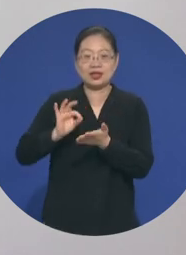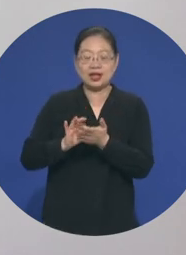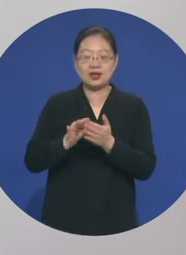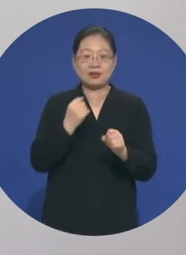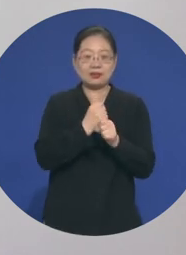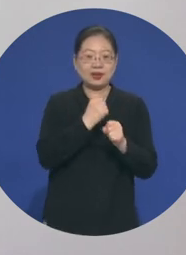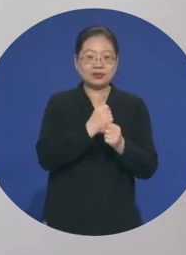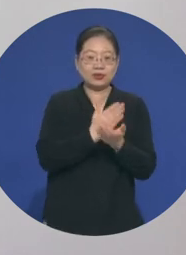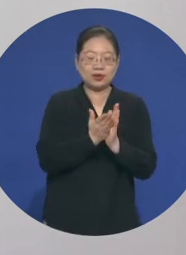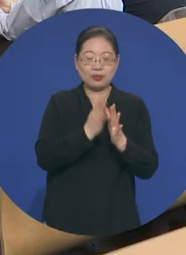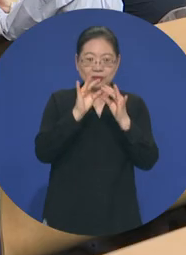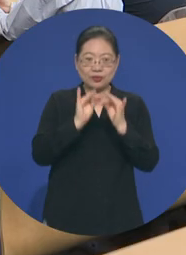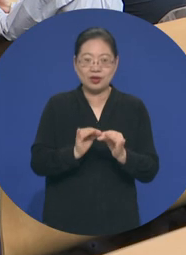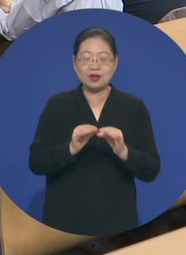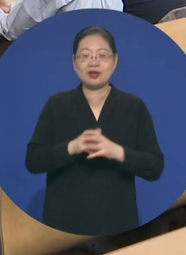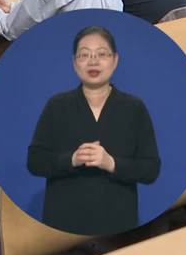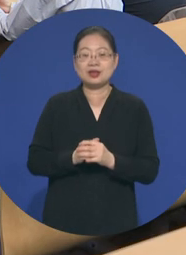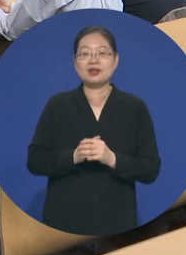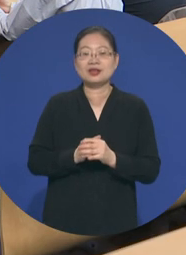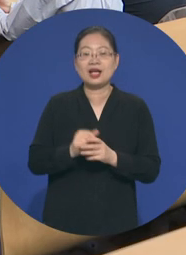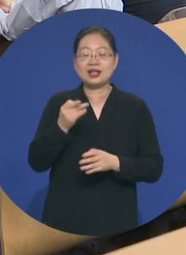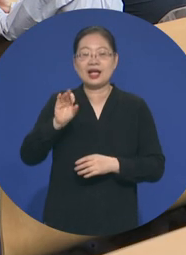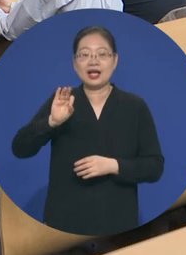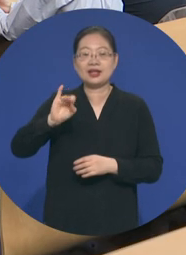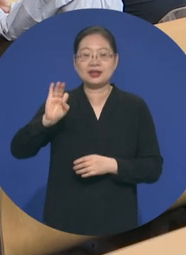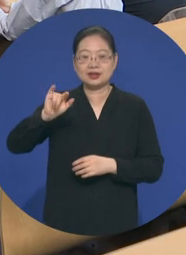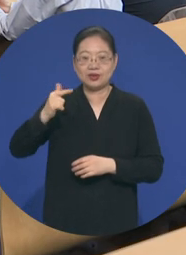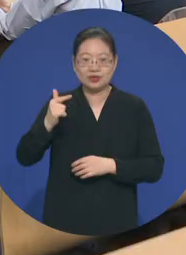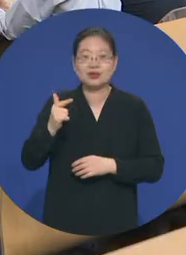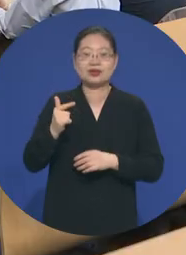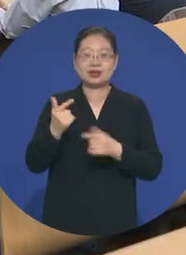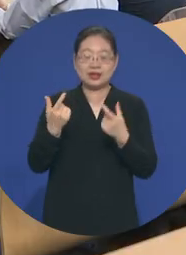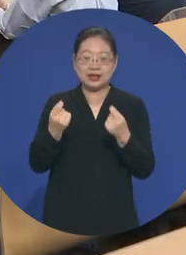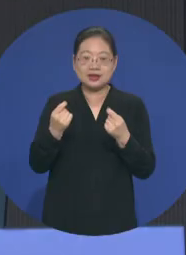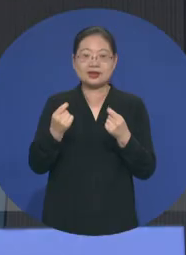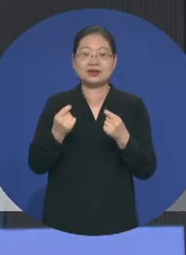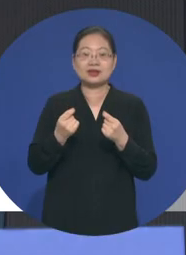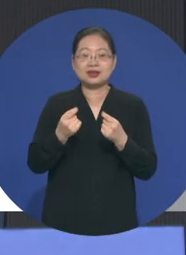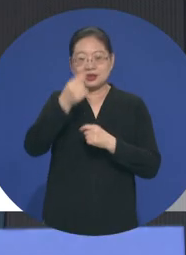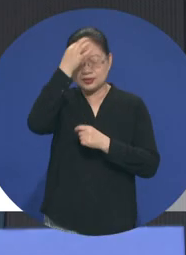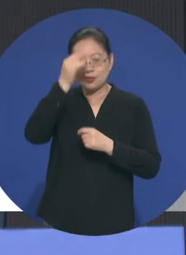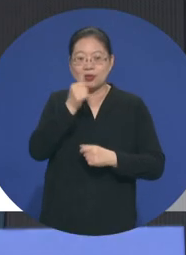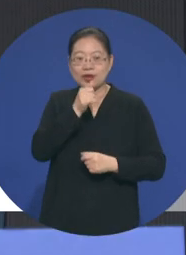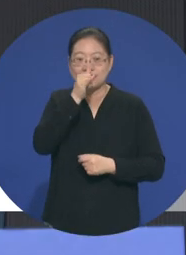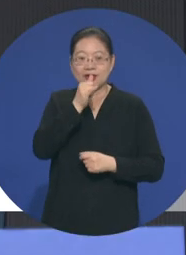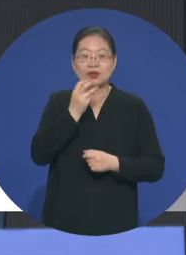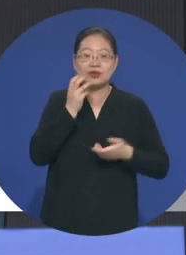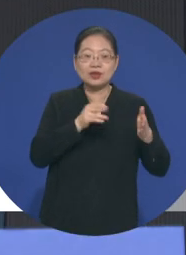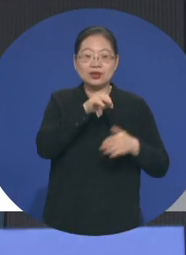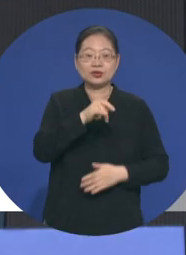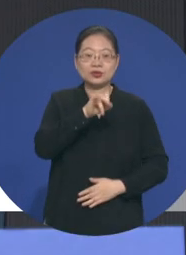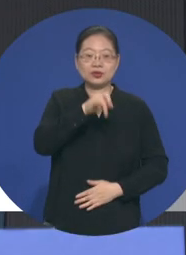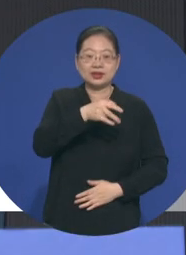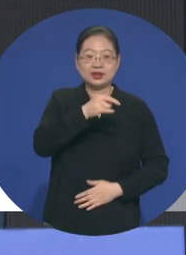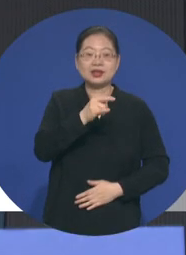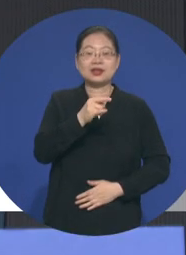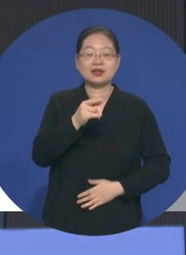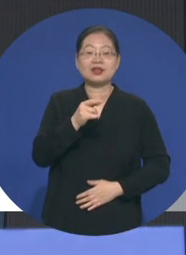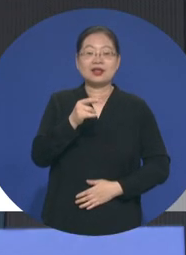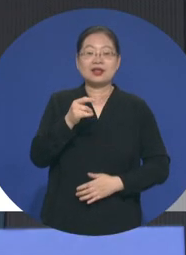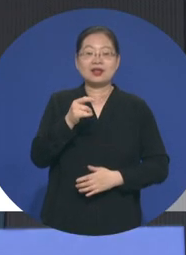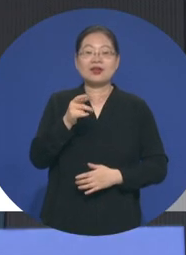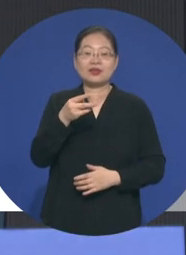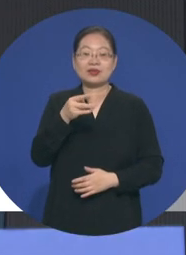공유하고 라이다 등 국제적 원격 환경 측정 기술을 소개했습니다. 경기도는 스위치 더 경기라는